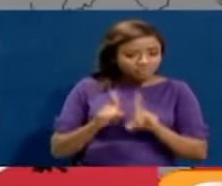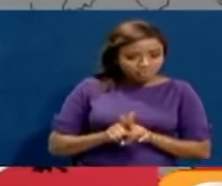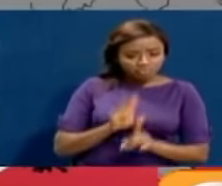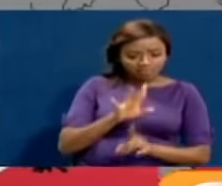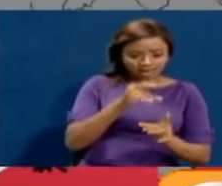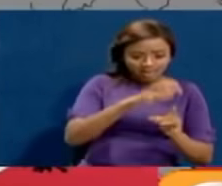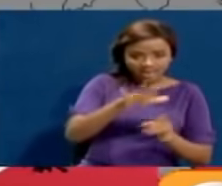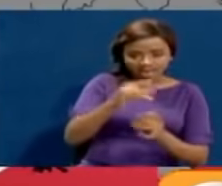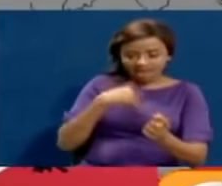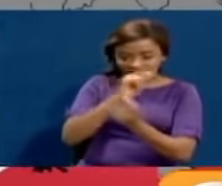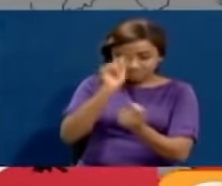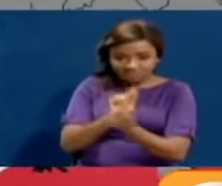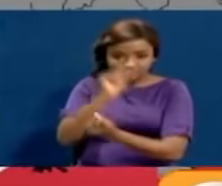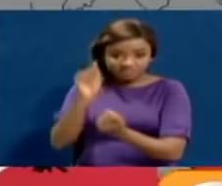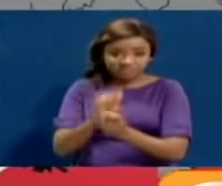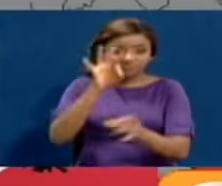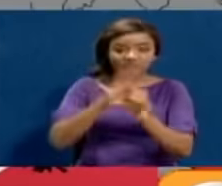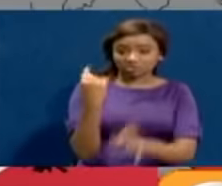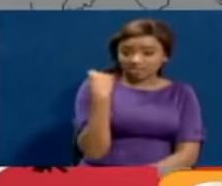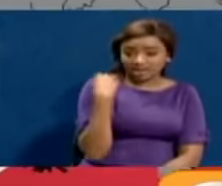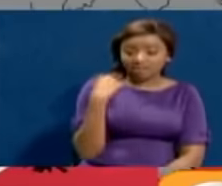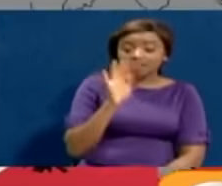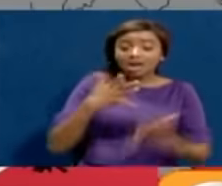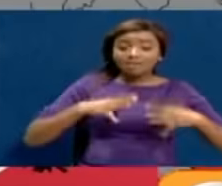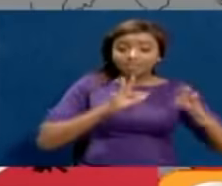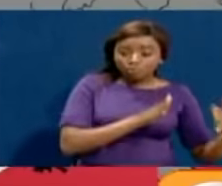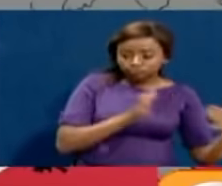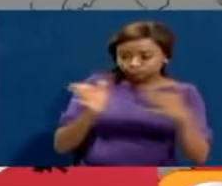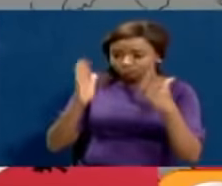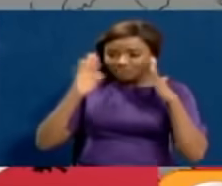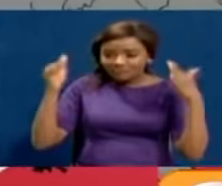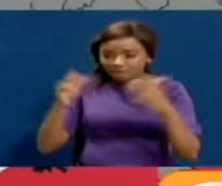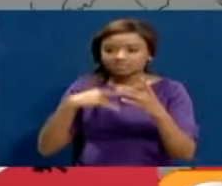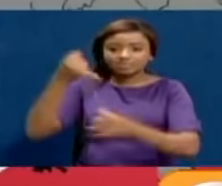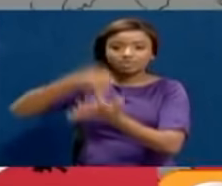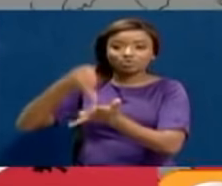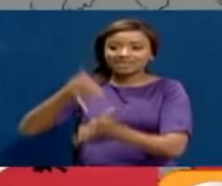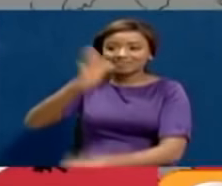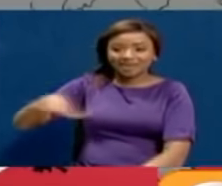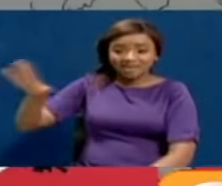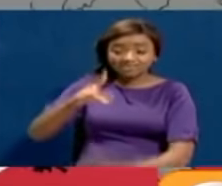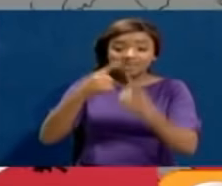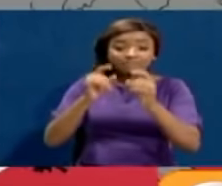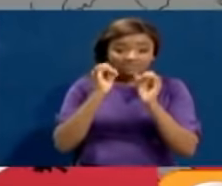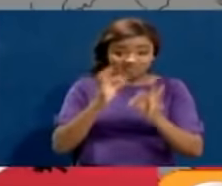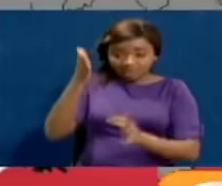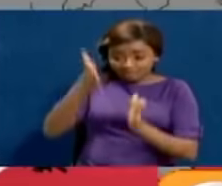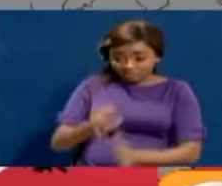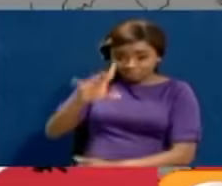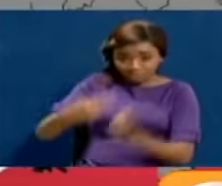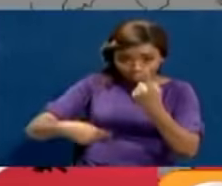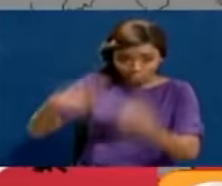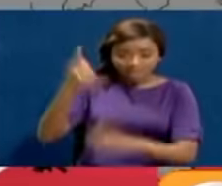kura kulingana na idadi ya watu, ambao pia huelekeza idadi ya wakilishi katika bunge la kitaifa. Ili mgombea ashinde,